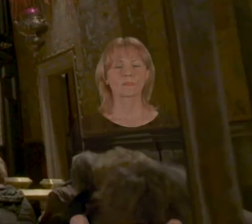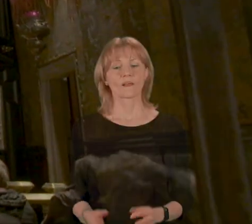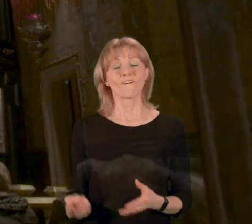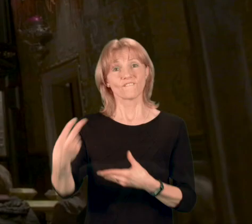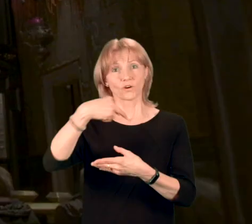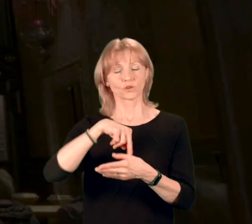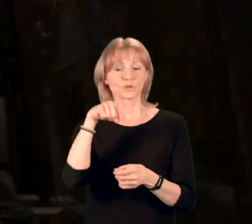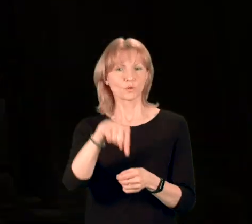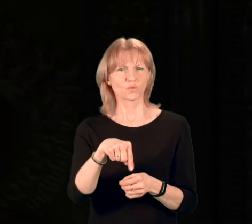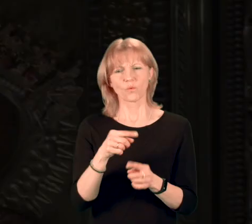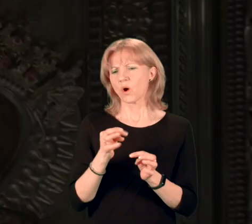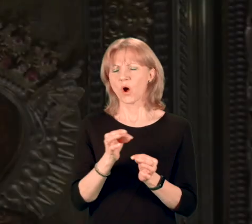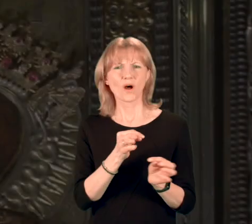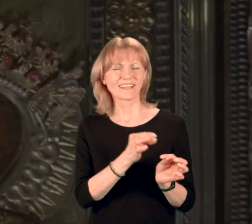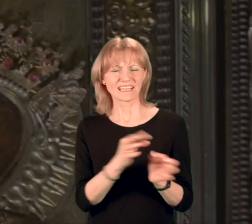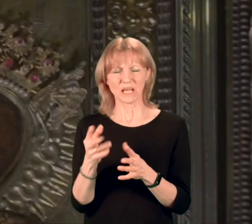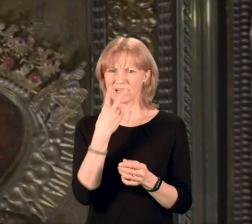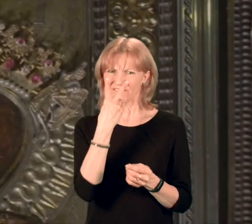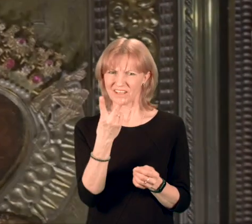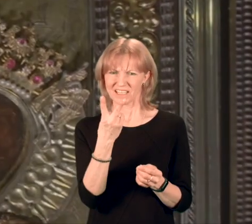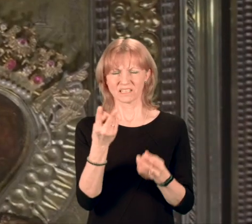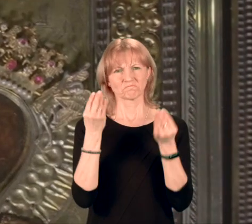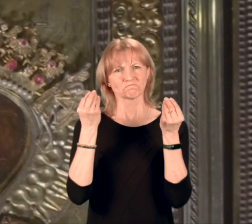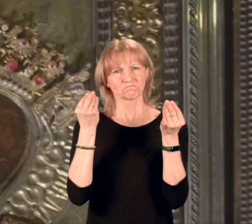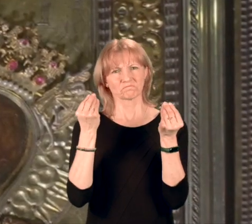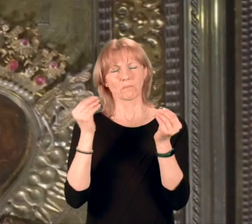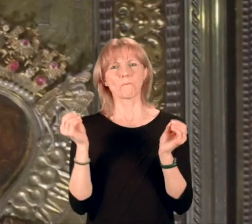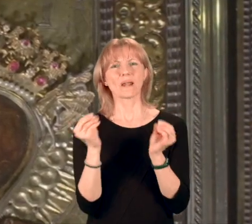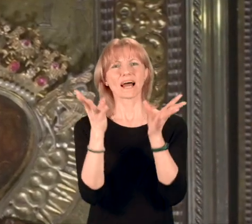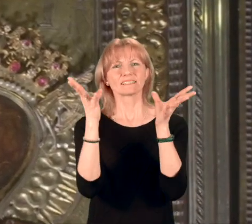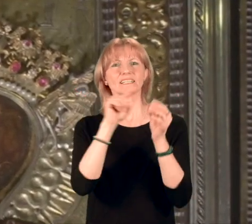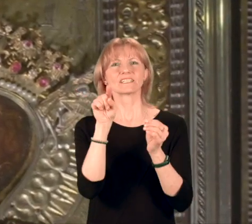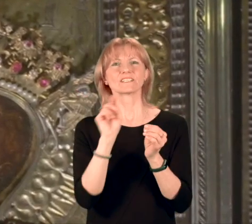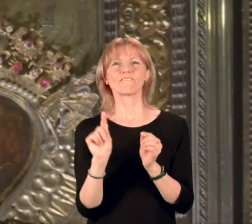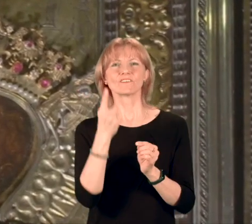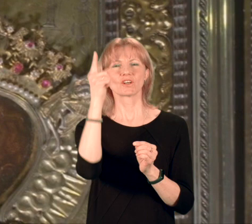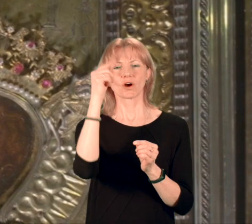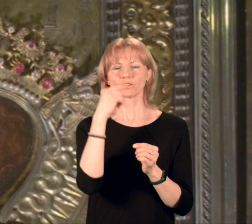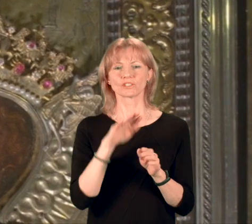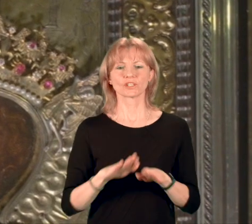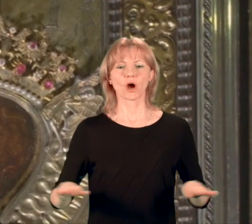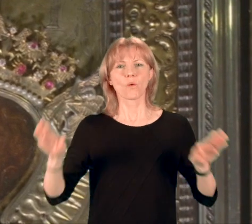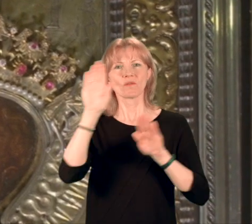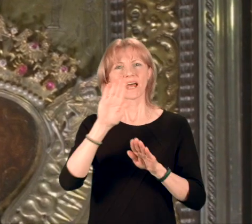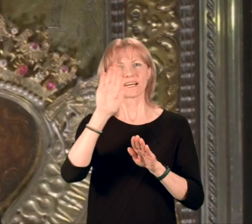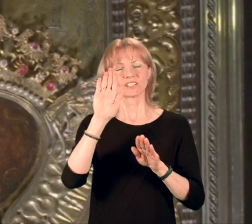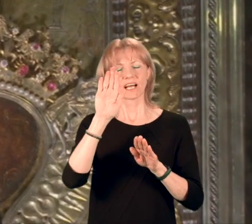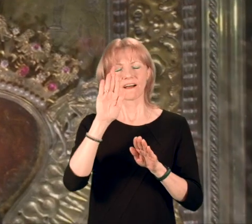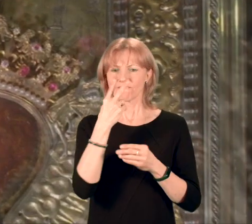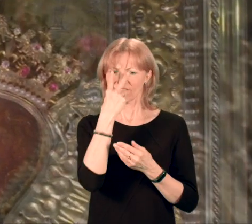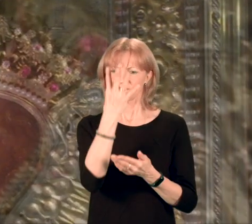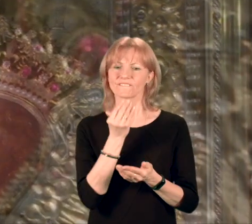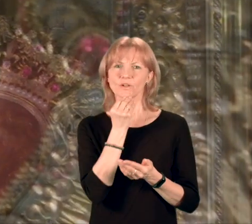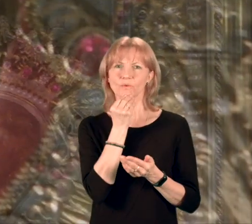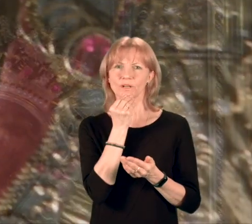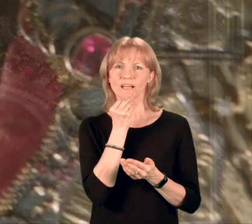Wchodzącemu tutaj od razu jawi się w pełni majestatu i blasku z wysokości ołtarza wizerunek jasnogórskiej Bogu Rodzicy.